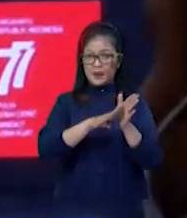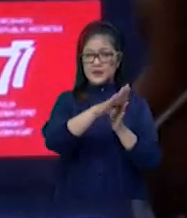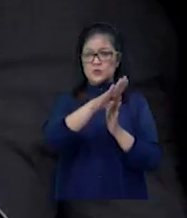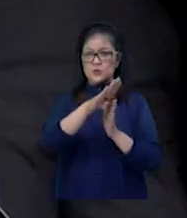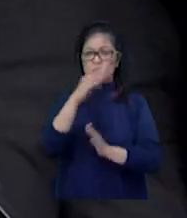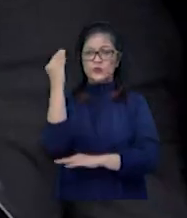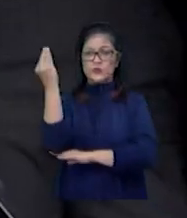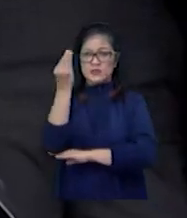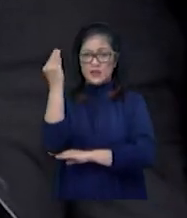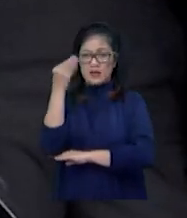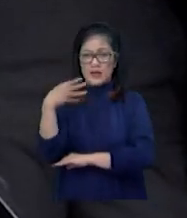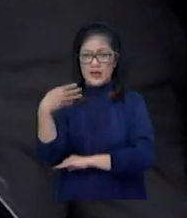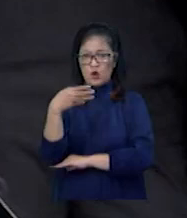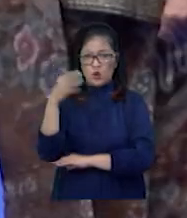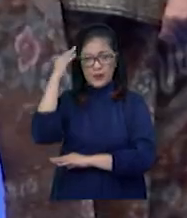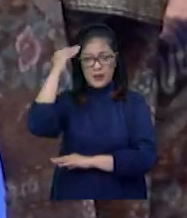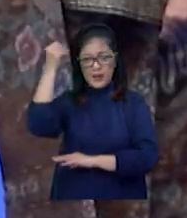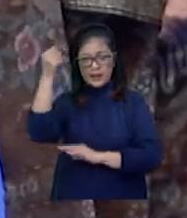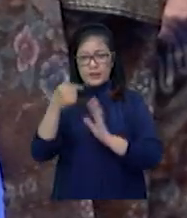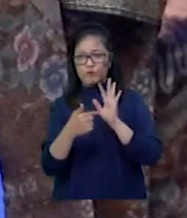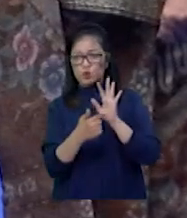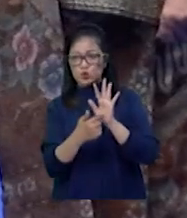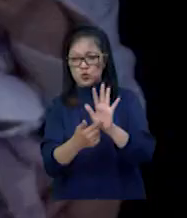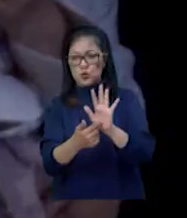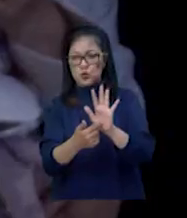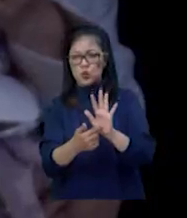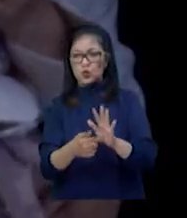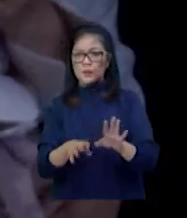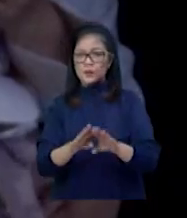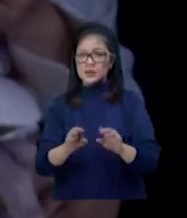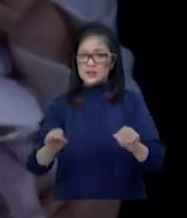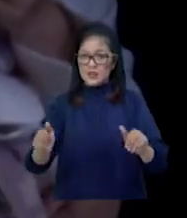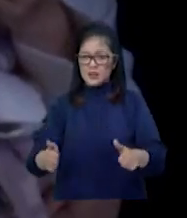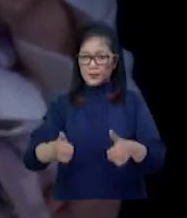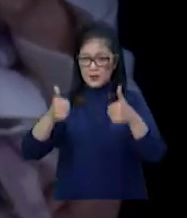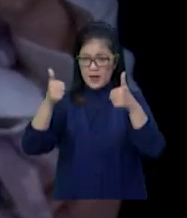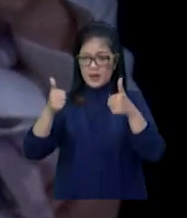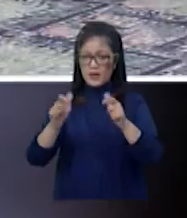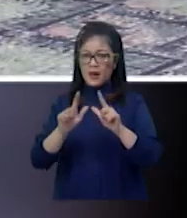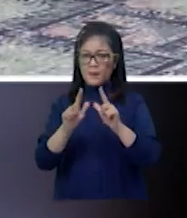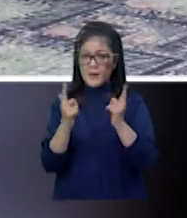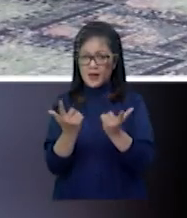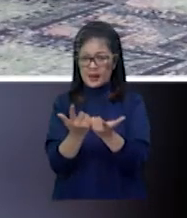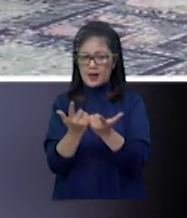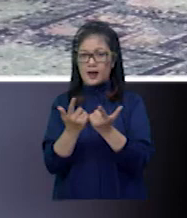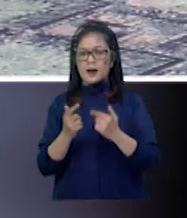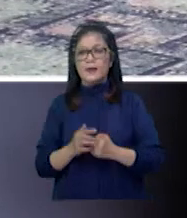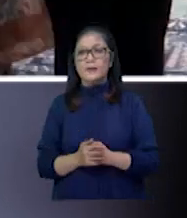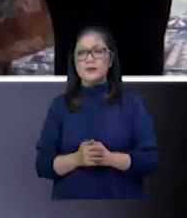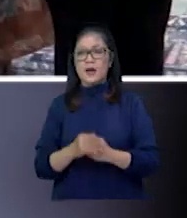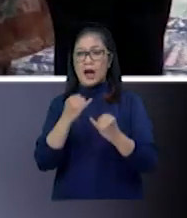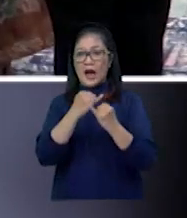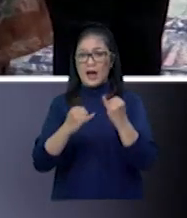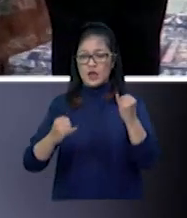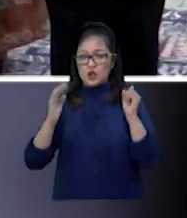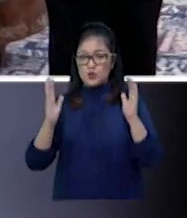dan menunjukkan performa kinerja terbaik untuk lembaga. Kita sudah mengakhiri program